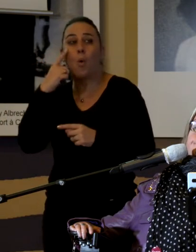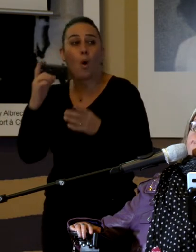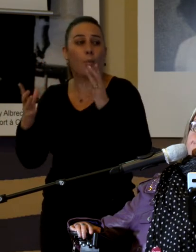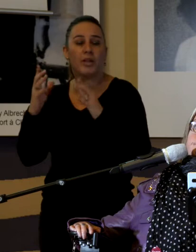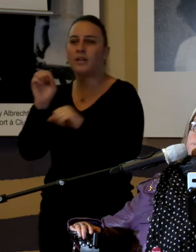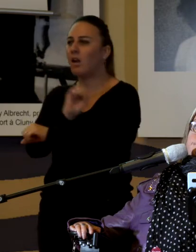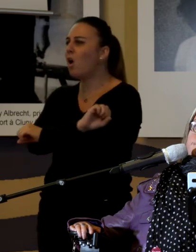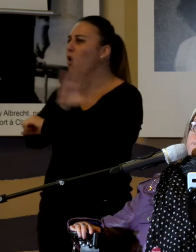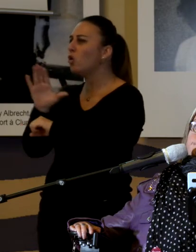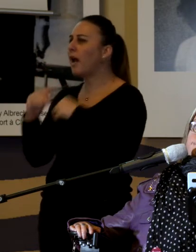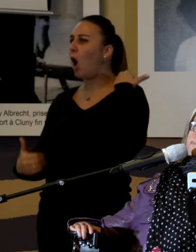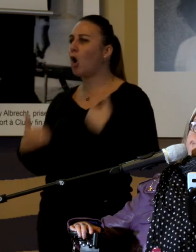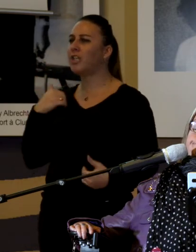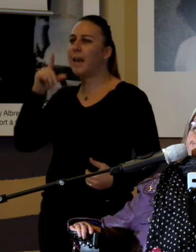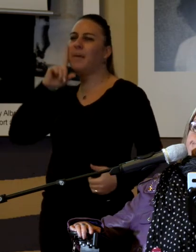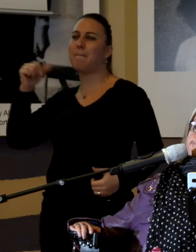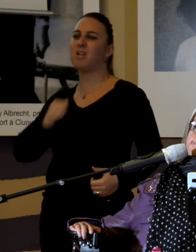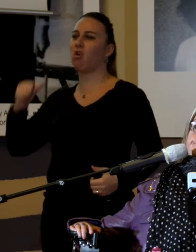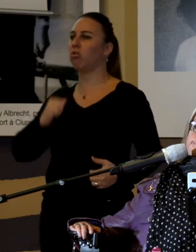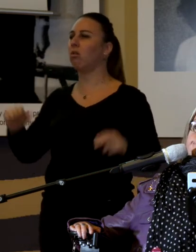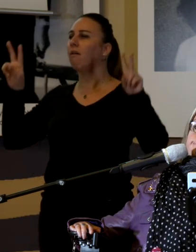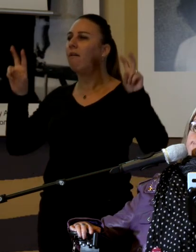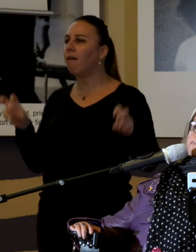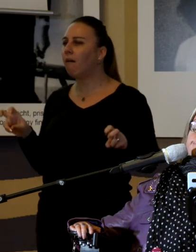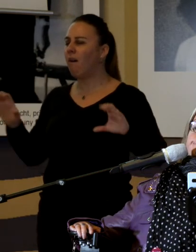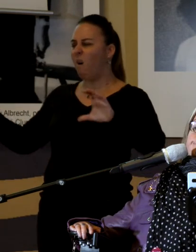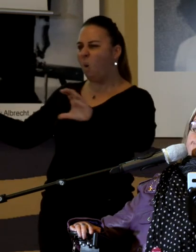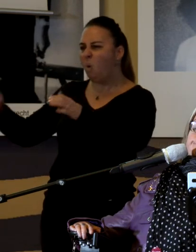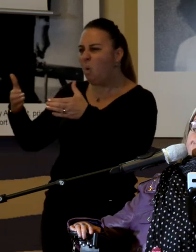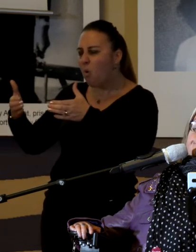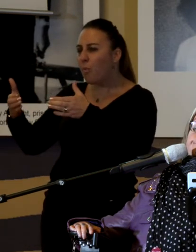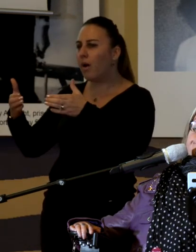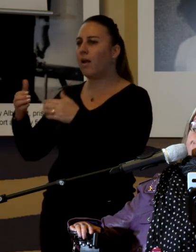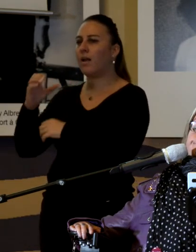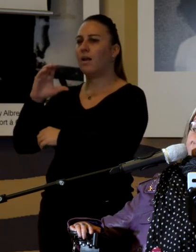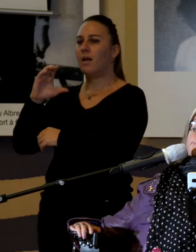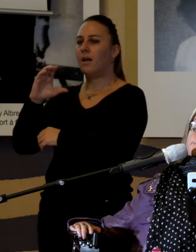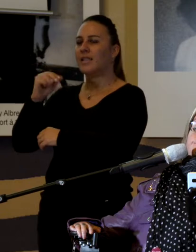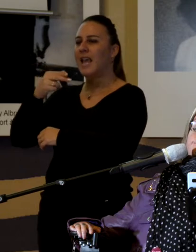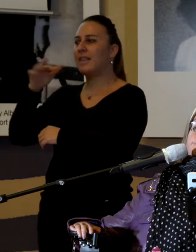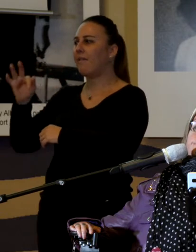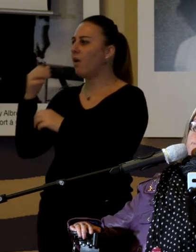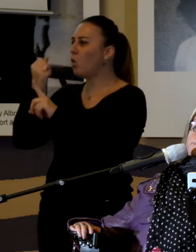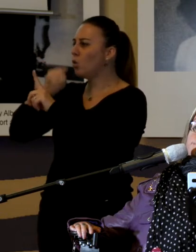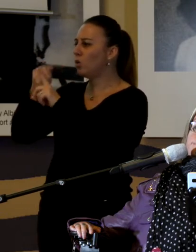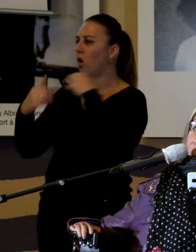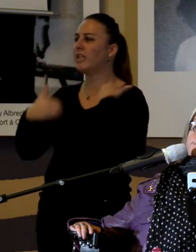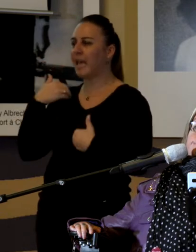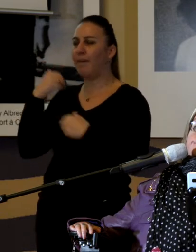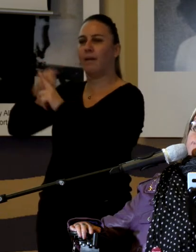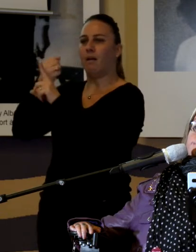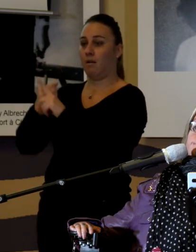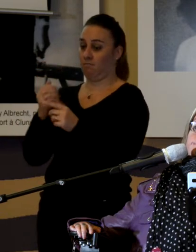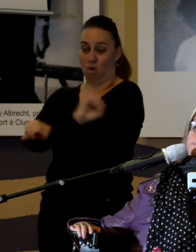journal Handicapé Méchant, parce que l'un, hein, de ces groupes, hein, le CLH, le Comité de lutte des handicapés, publie un journal